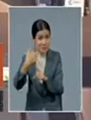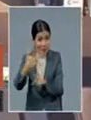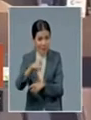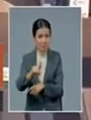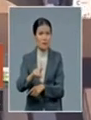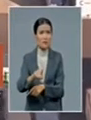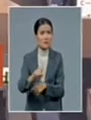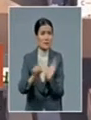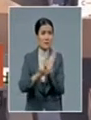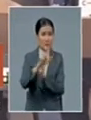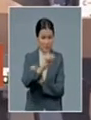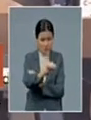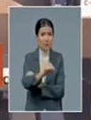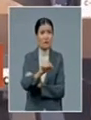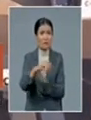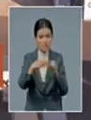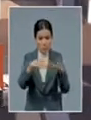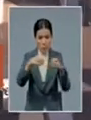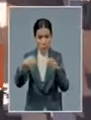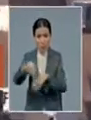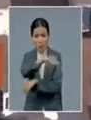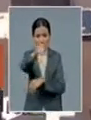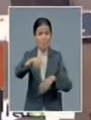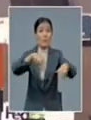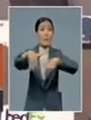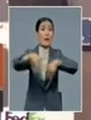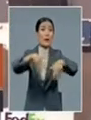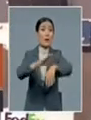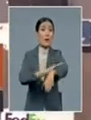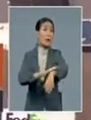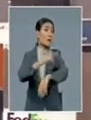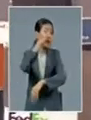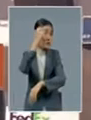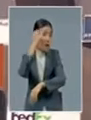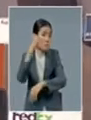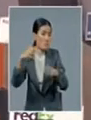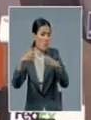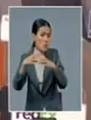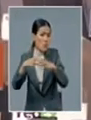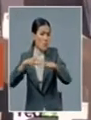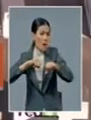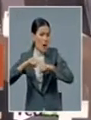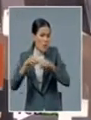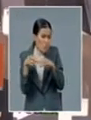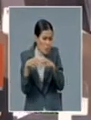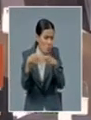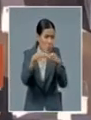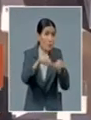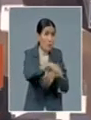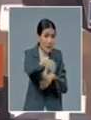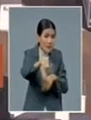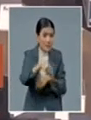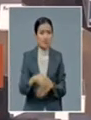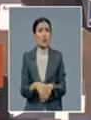3ครั้งที่เกิดขึ้นเนี่ยนะคะเขาบอกว่าเกิดขึ้นในย่านของชาวผิวสีแล้วก็ชนกลุ่มน้อยอื่นๆทางตะวันออกของเมืองออสติน ค่ะ โดยผู้ก่อเหตุใช้